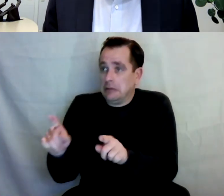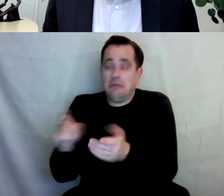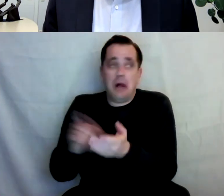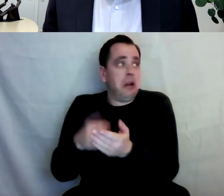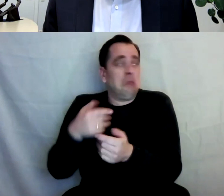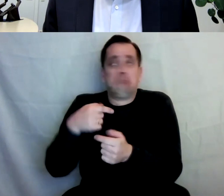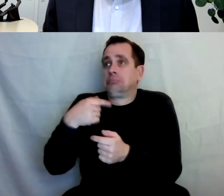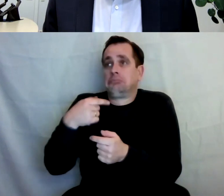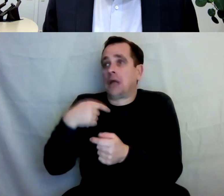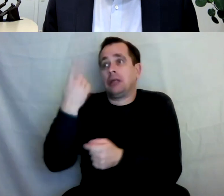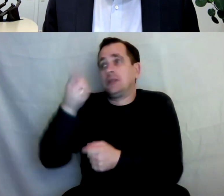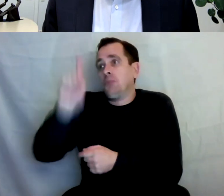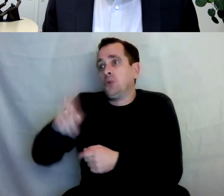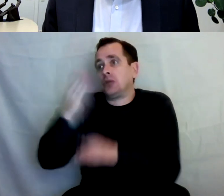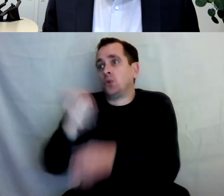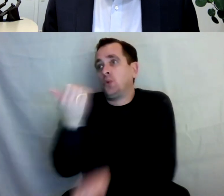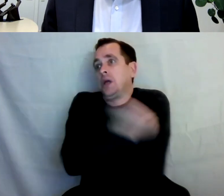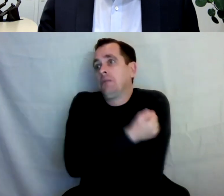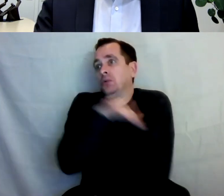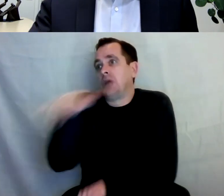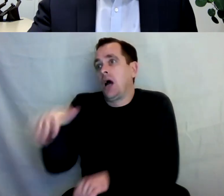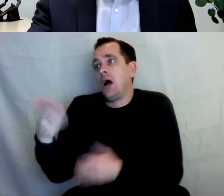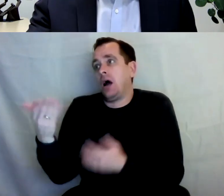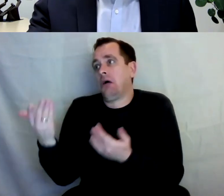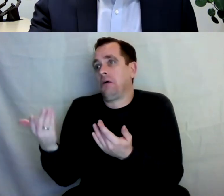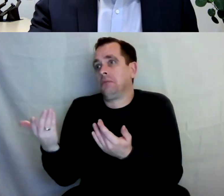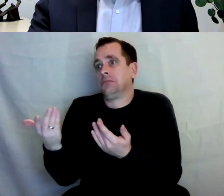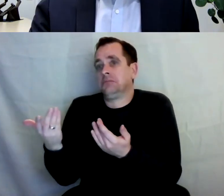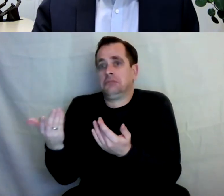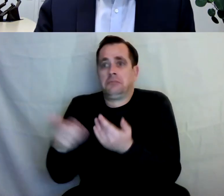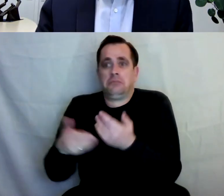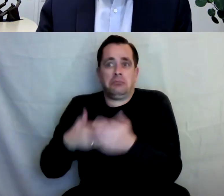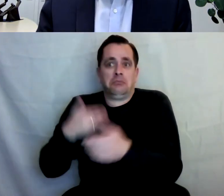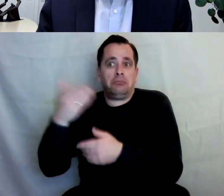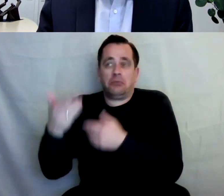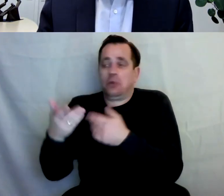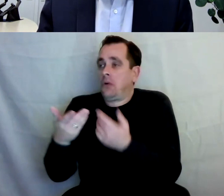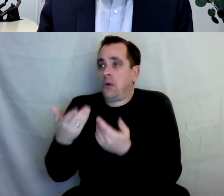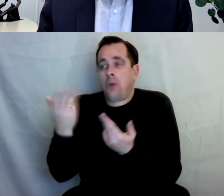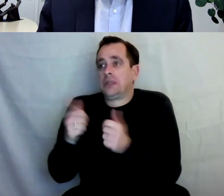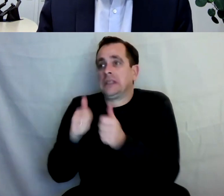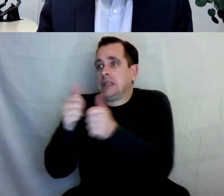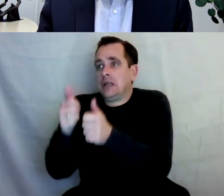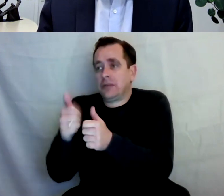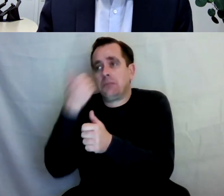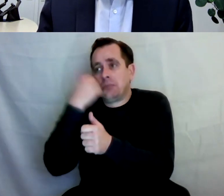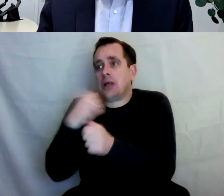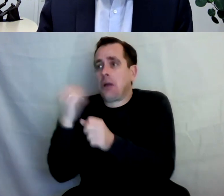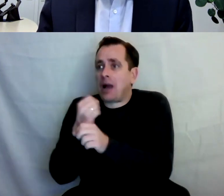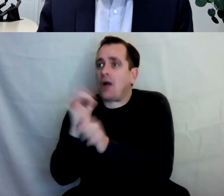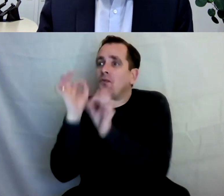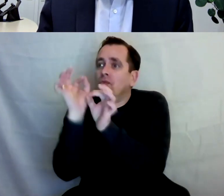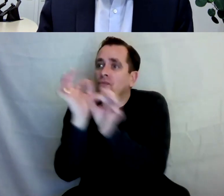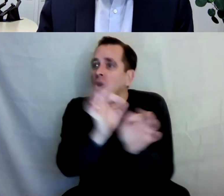und vielleicht sogar, wissen wir da nicht, ob da noch übertragen wird, ob es dir nun nutzt oder nicht, tu es für jemand anderen. Und das ist, glaube